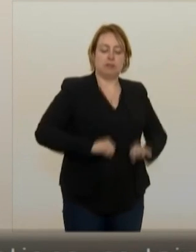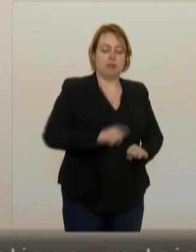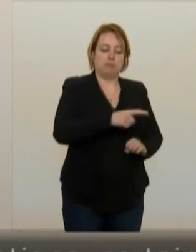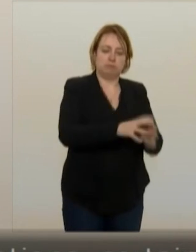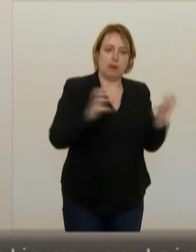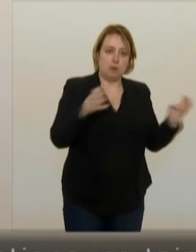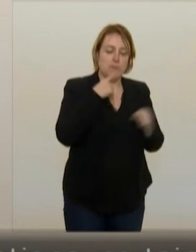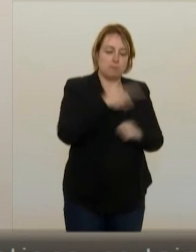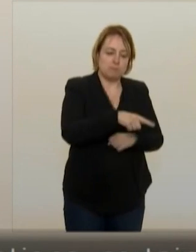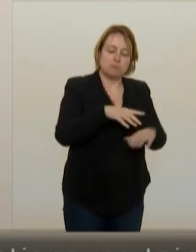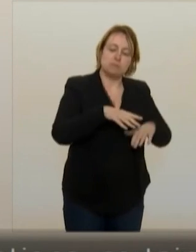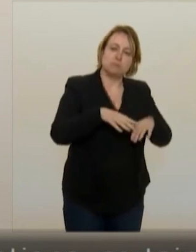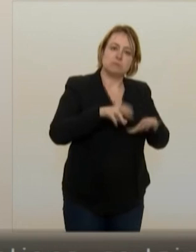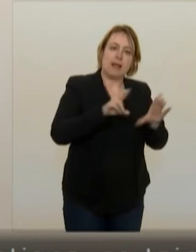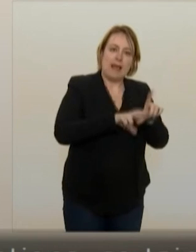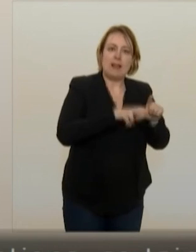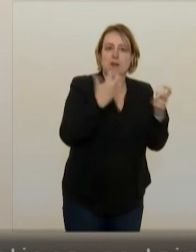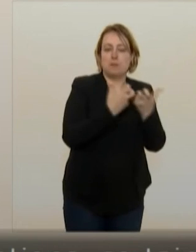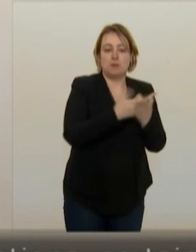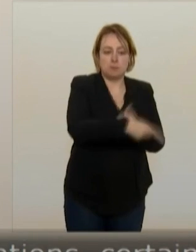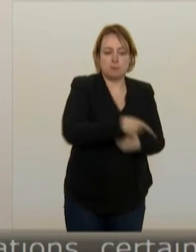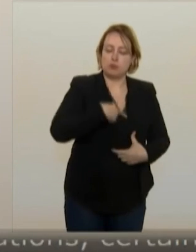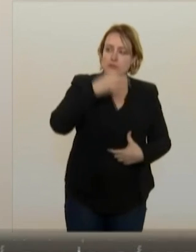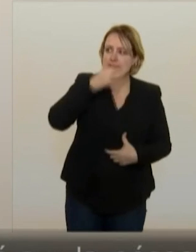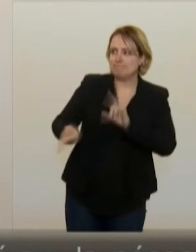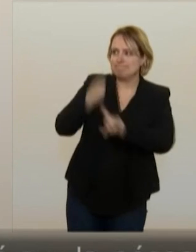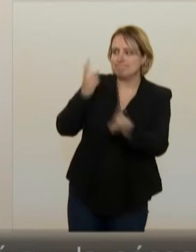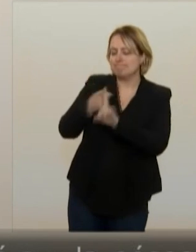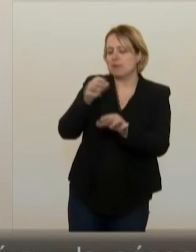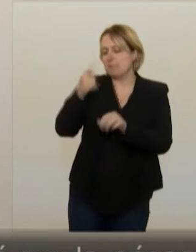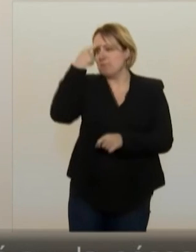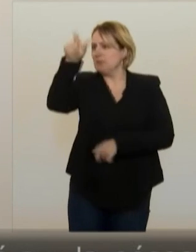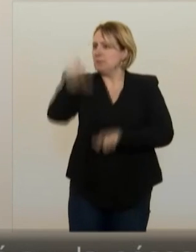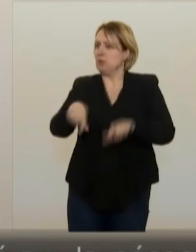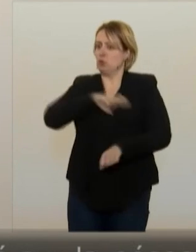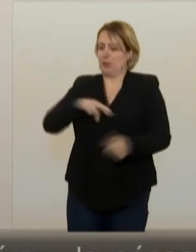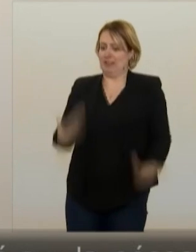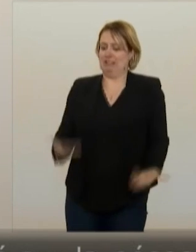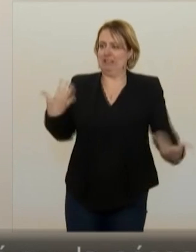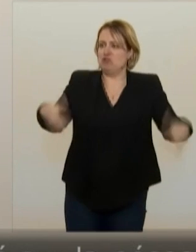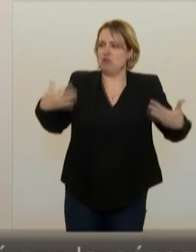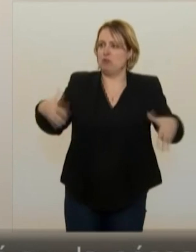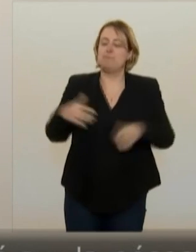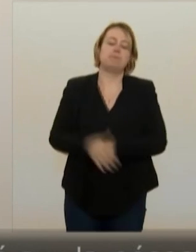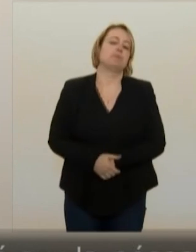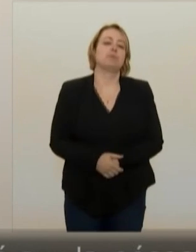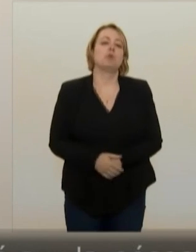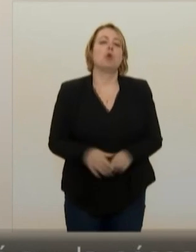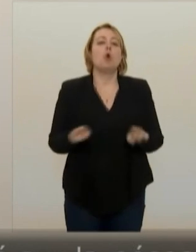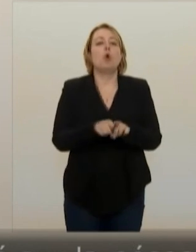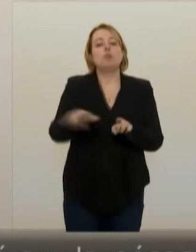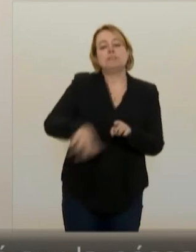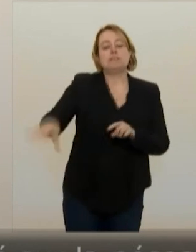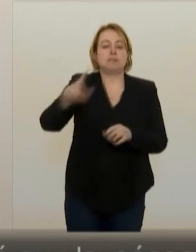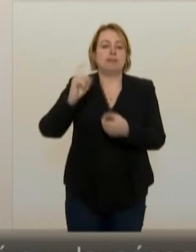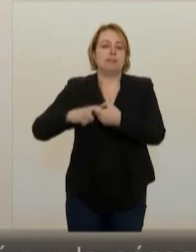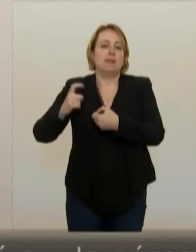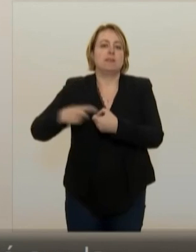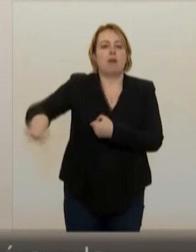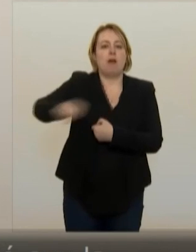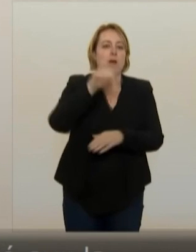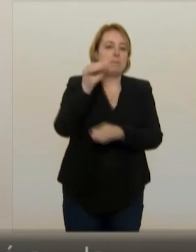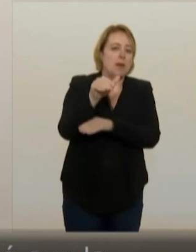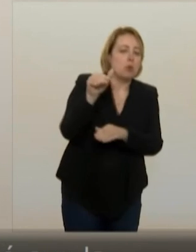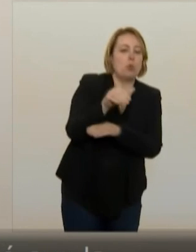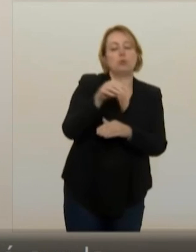de prendre en compte les retraités actuels cette demande a également été portée par des organisations syndicales et